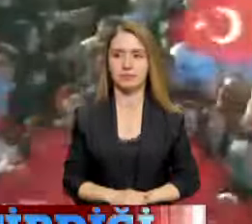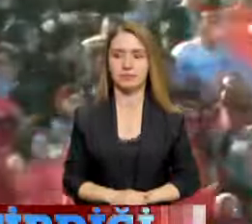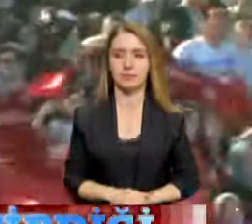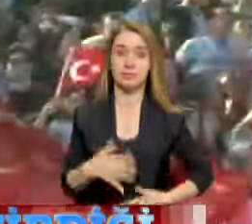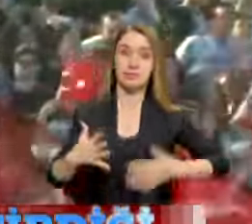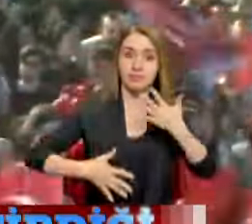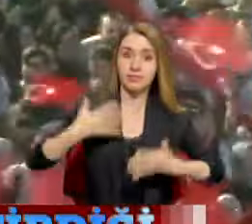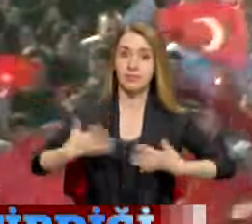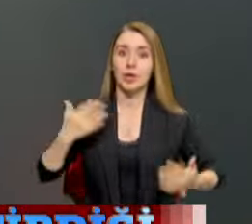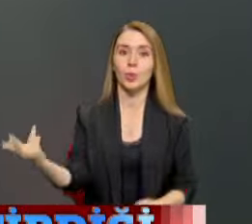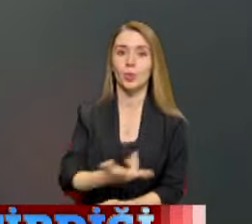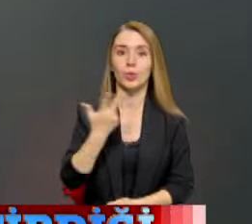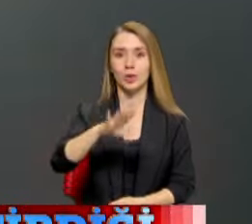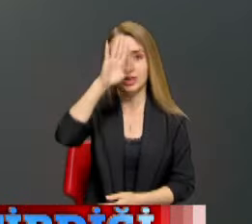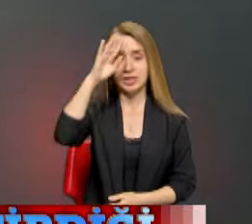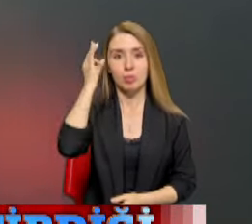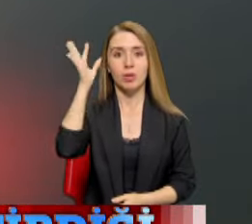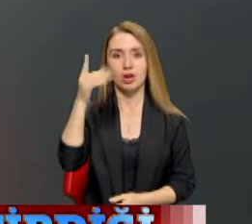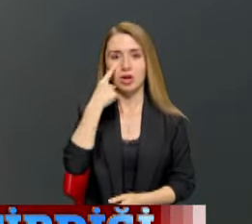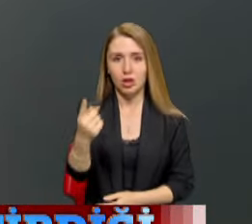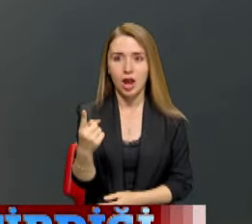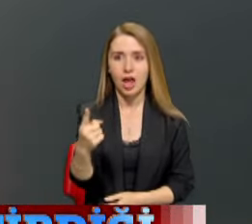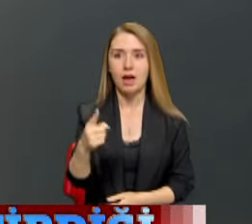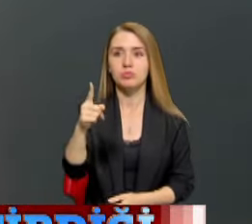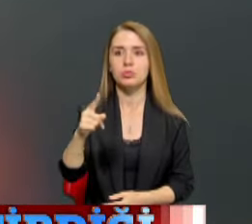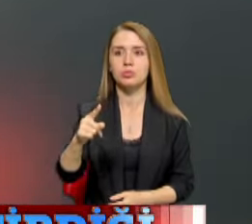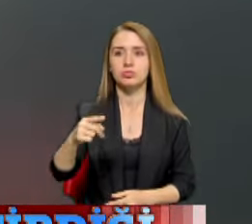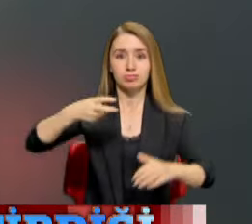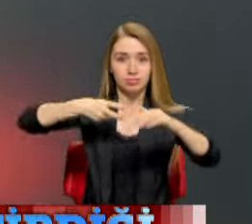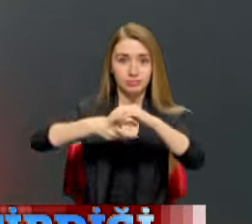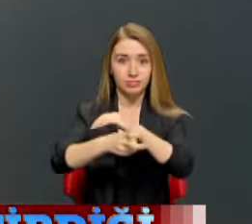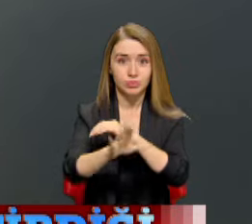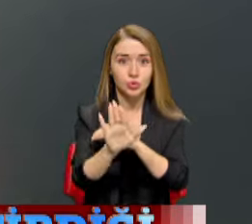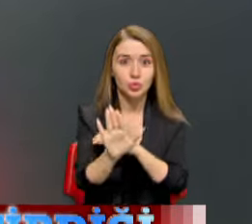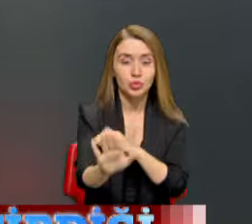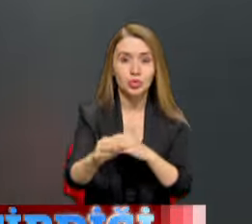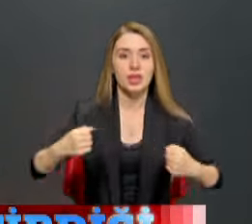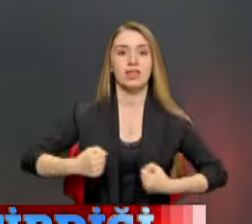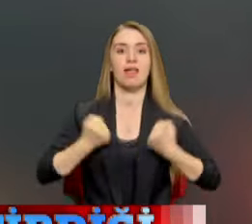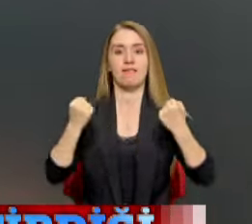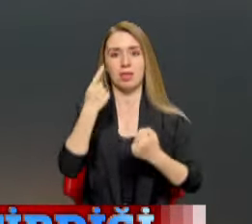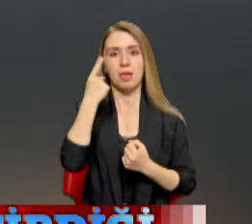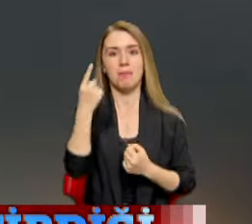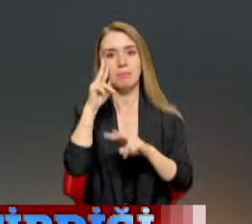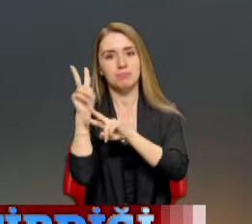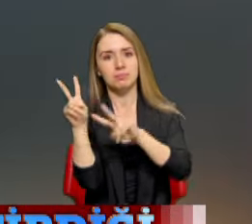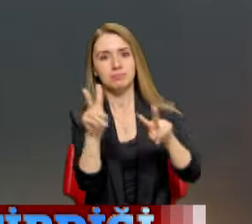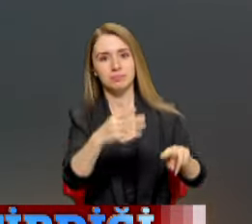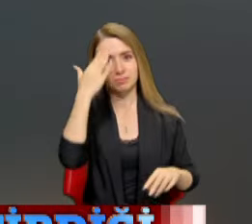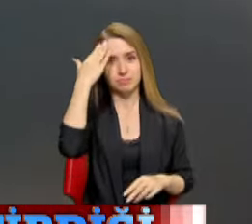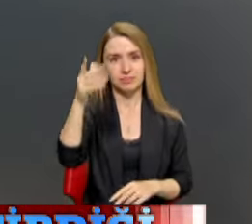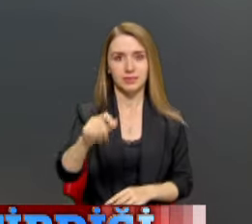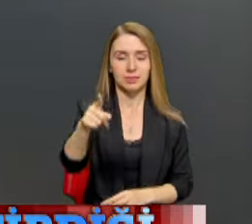Coşku o kadar büyüktü ki İstanbul Bakırköy'de seyir halindeki Marmaray treni durarak dev ekranda maç izleyen taraftarları selamladı.